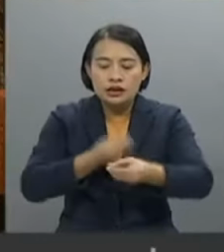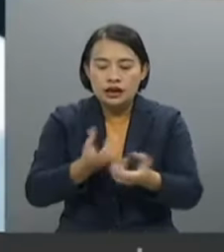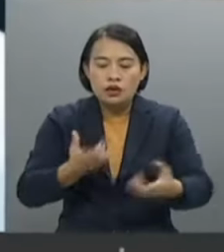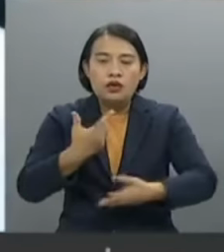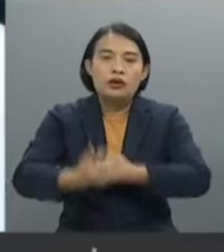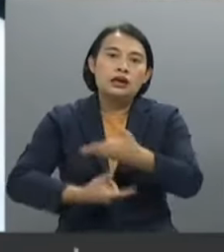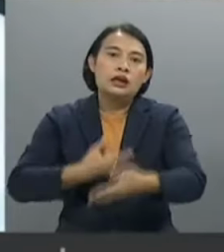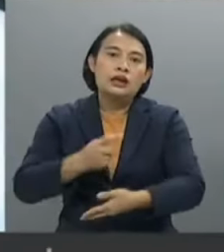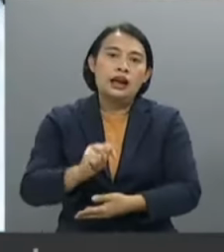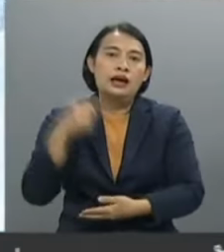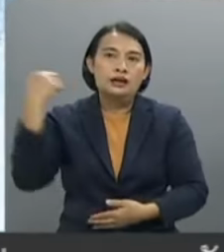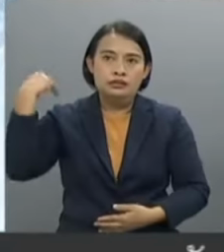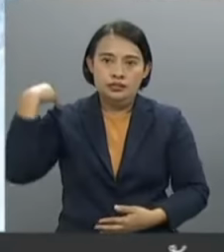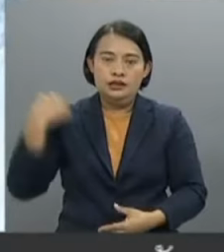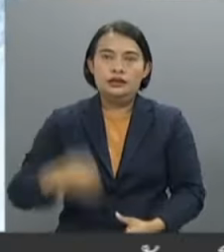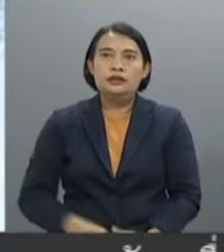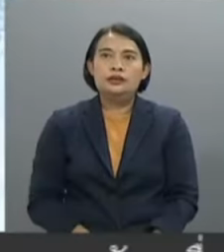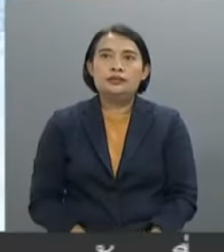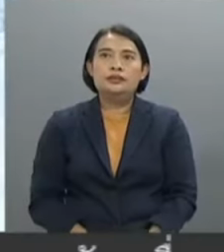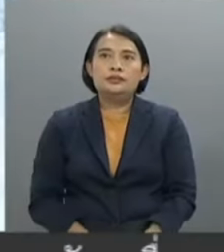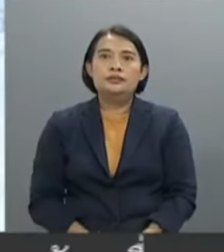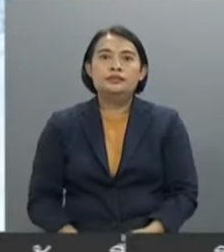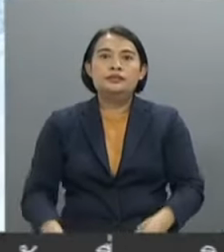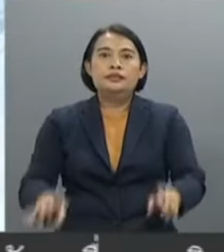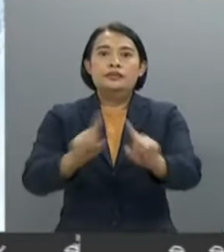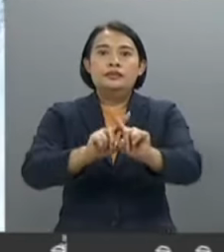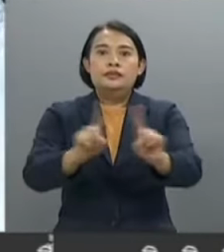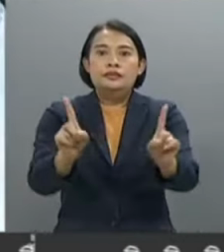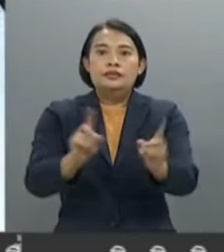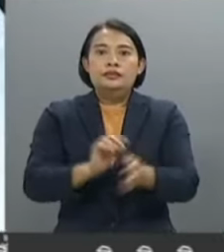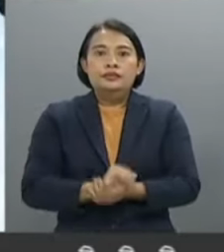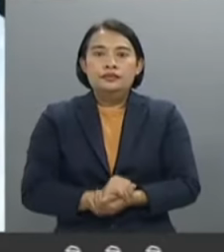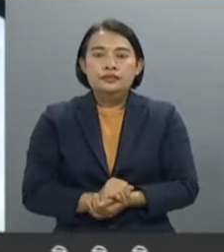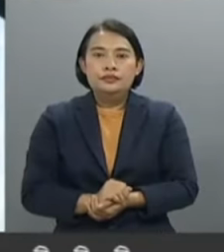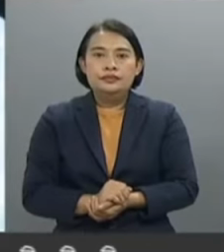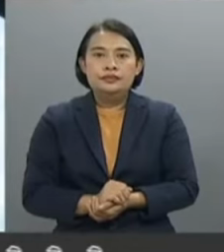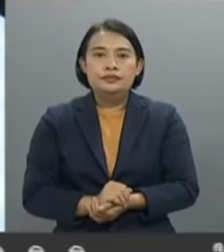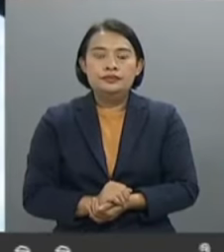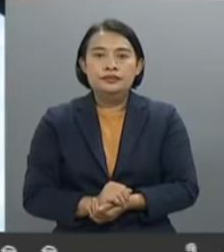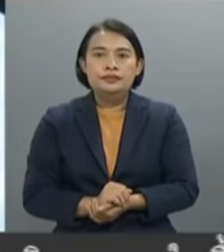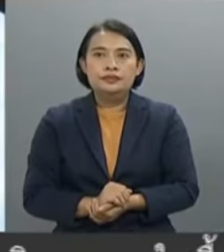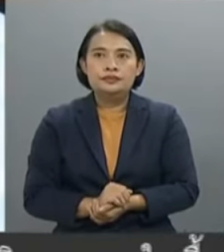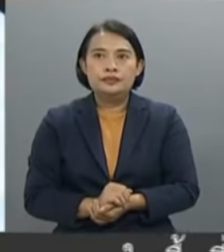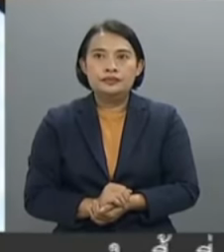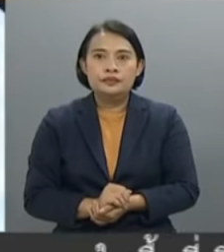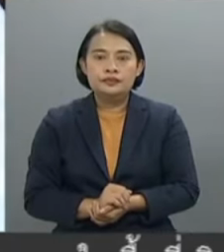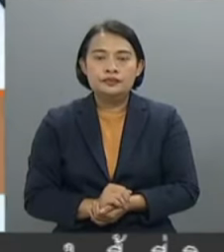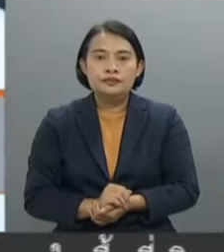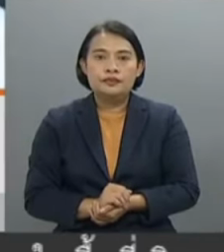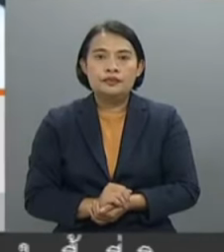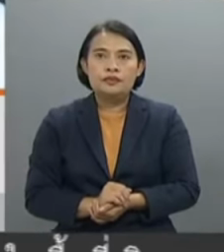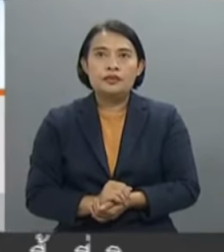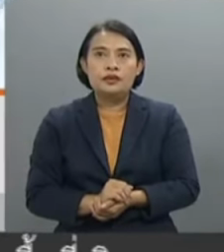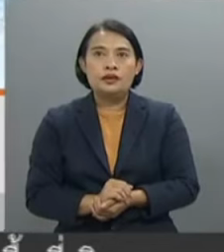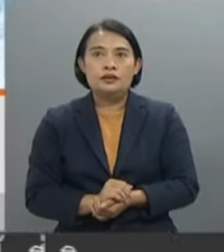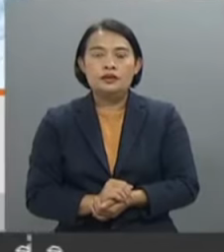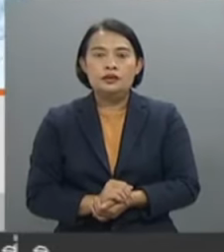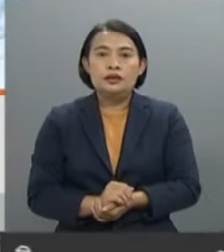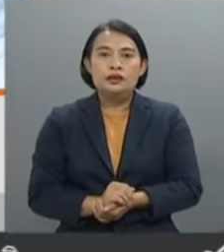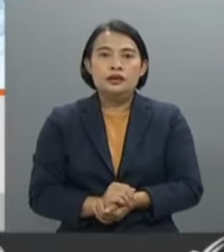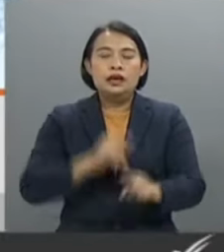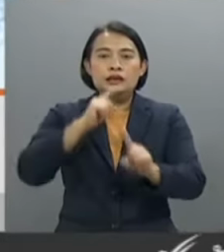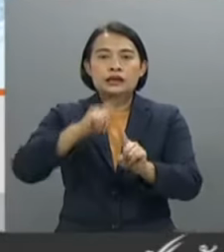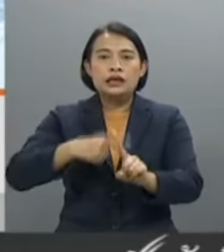แตกต่างค่ะอย่างน้อยคือหลังจากวันที่เดือนต้นเดือนนะคะเริ่มคนทยอยเริ่มออกมาแล้ว